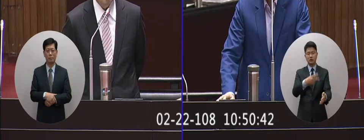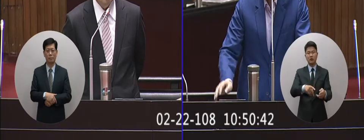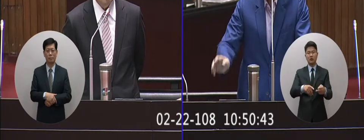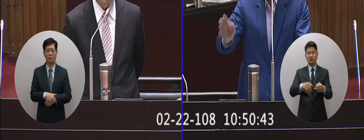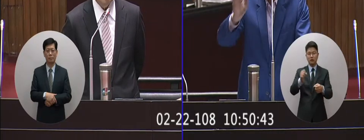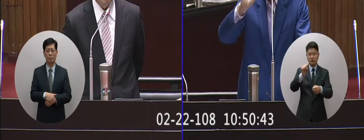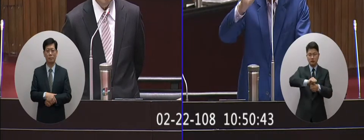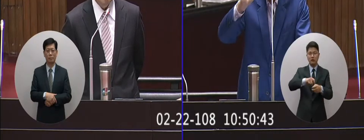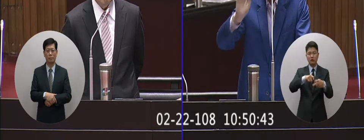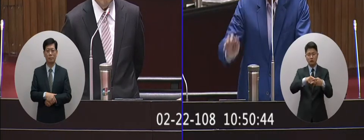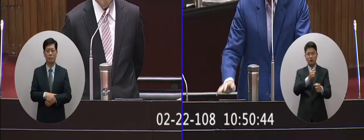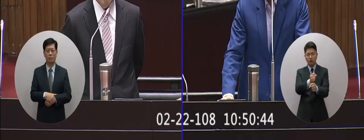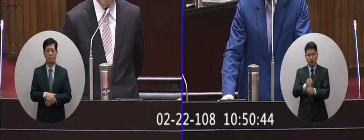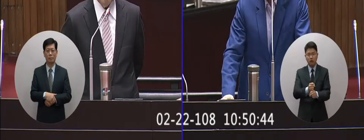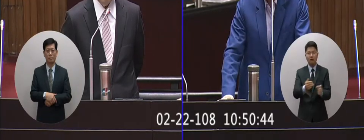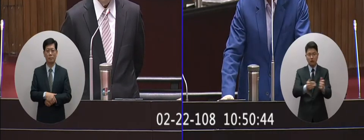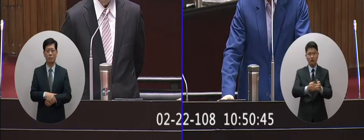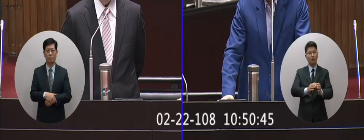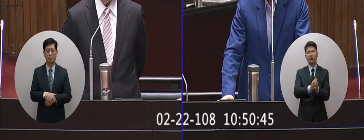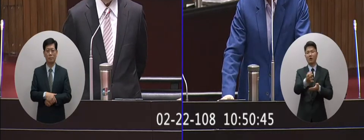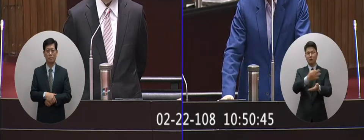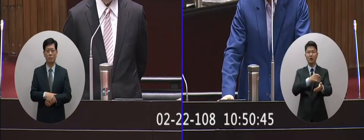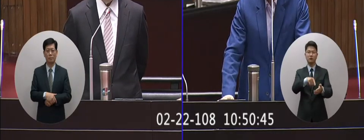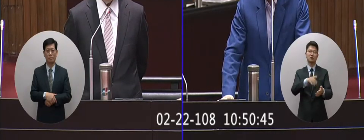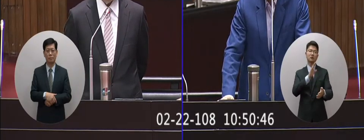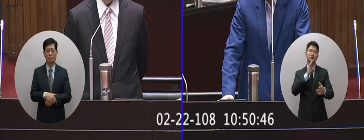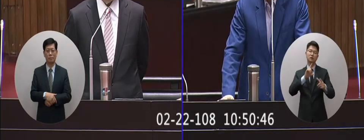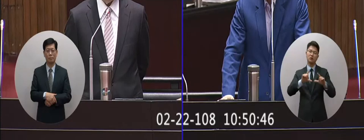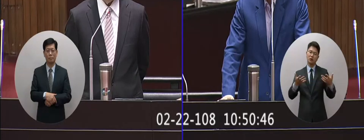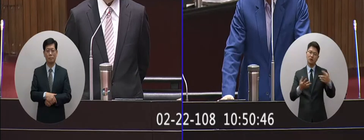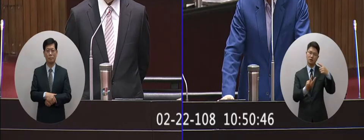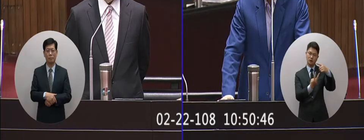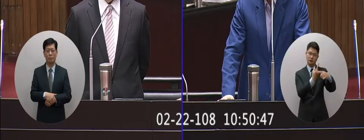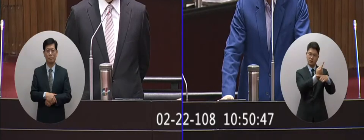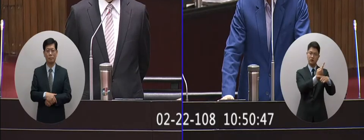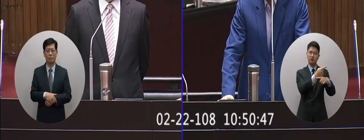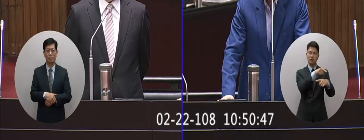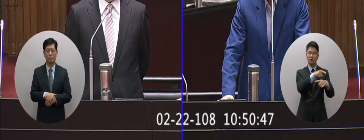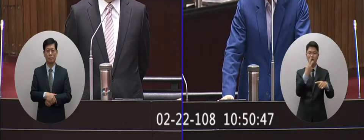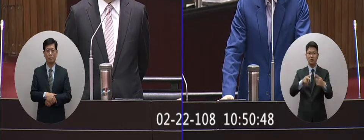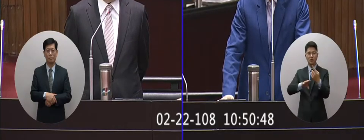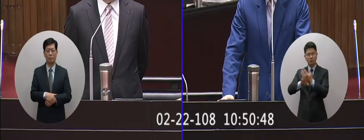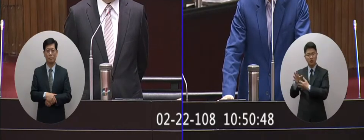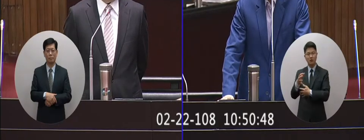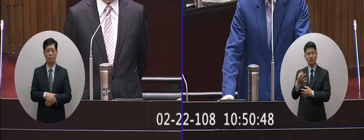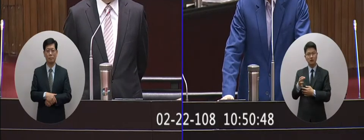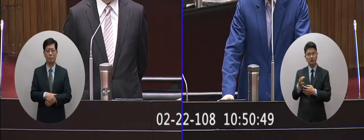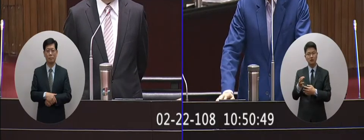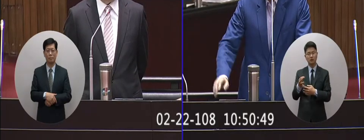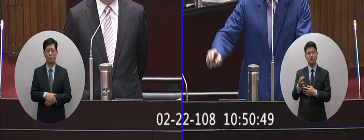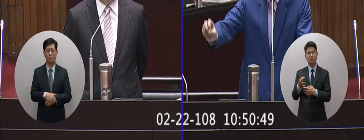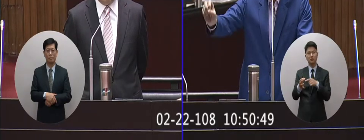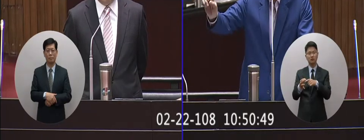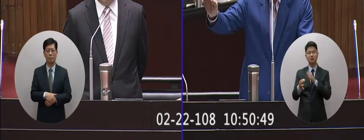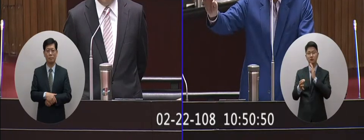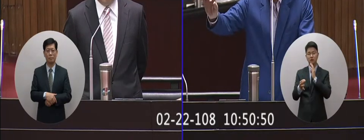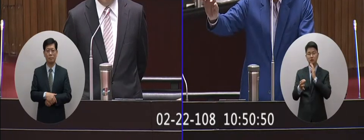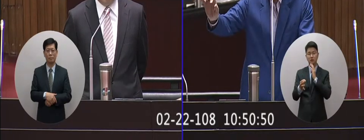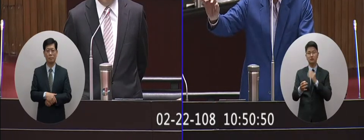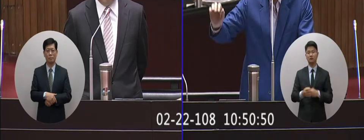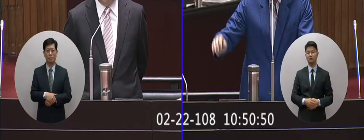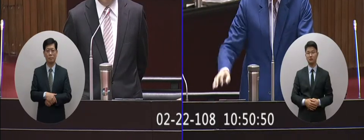就卖掉，这个占了1/3，还有不少的金额是做